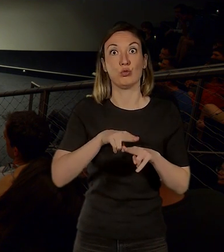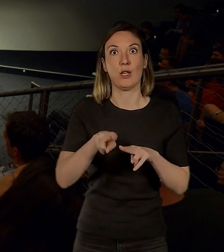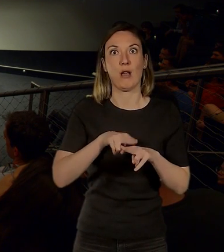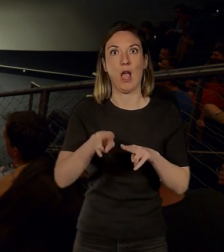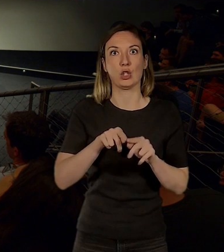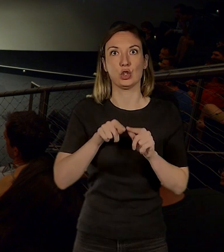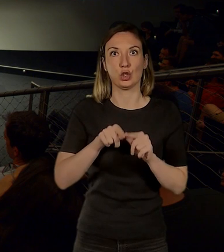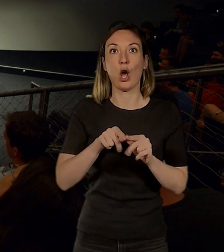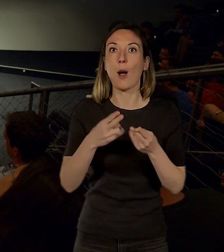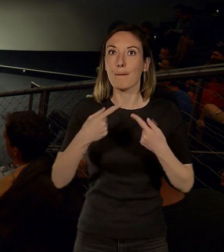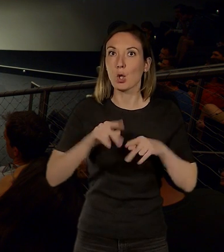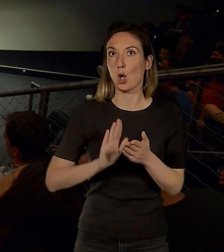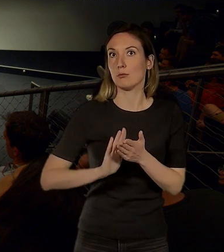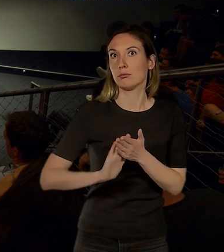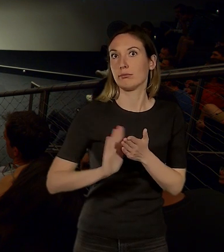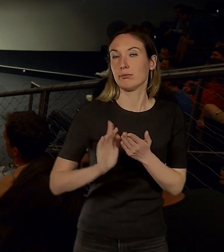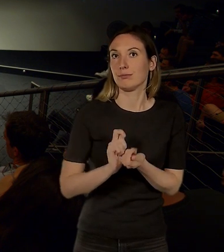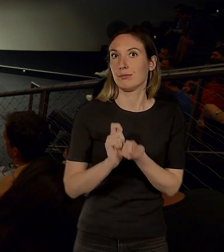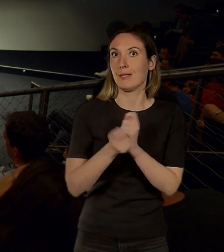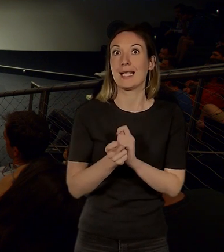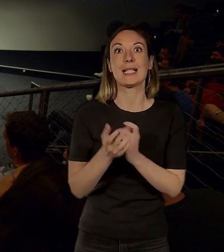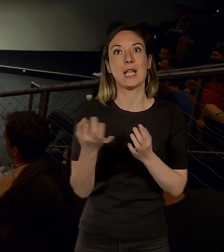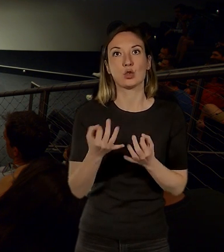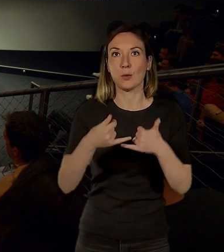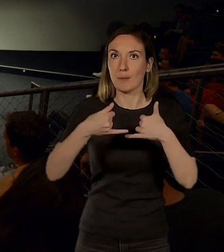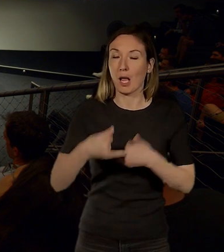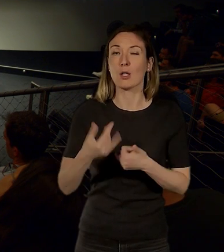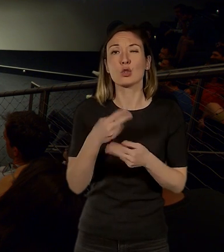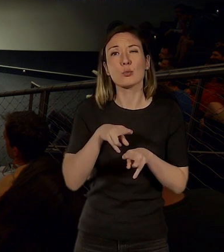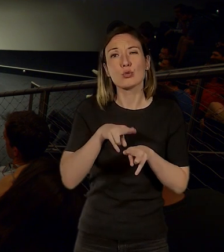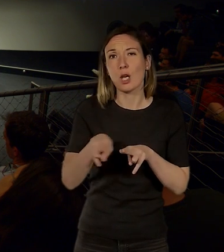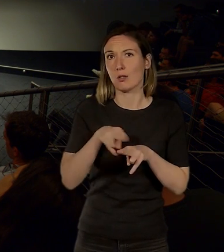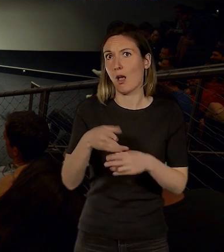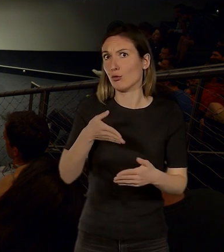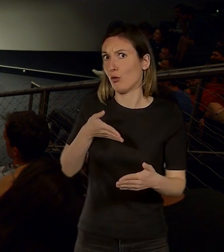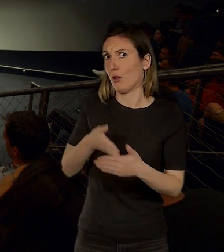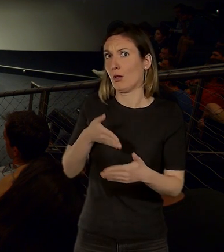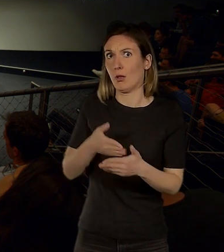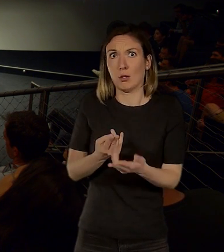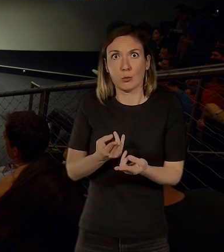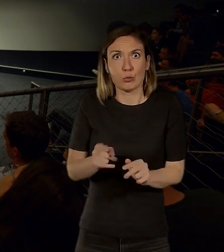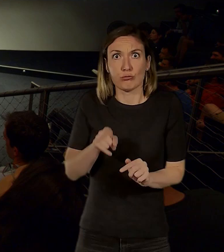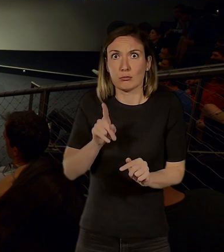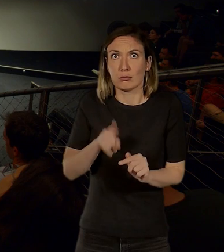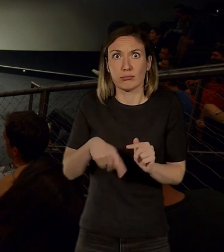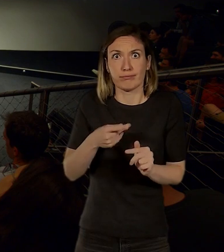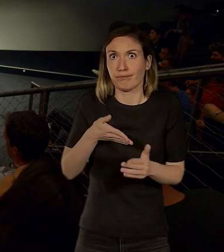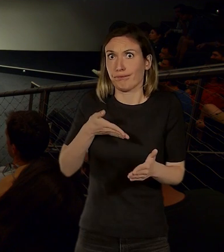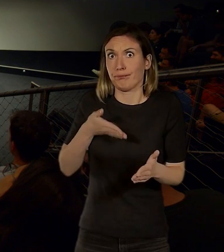nebo rychlejší realizaci představovaných změn, případně překážky, které můžou překazit danou